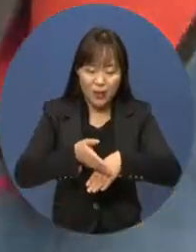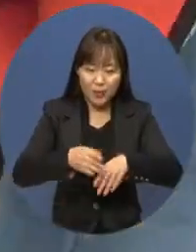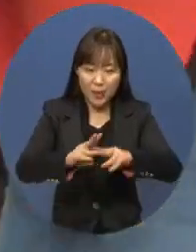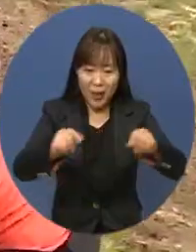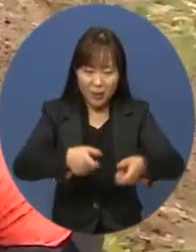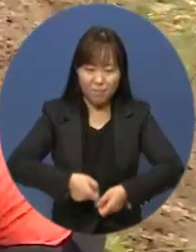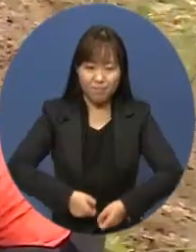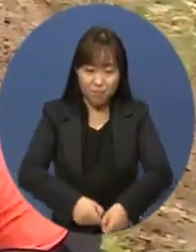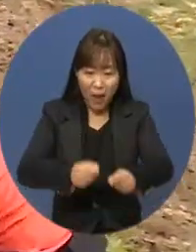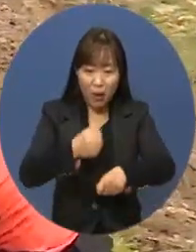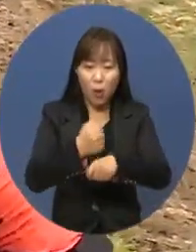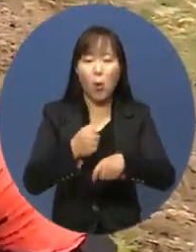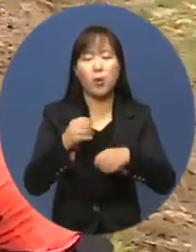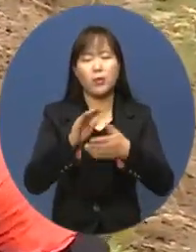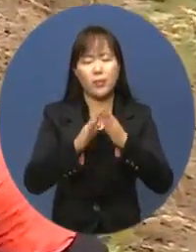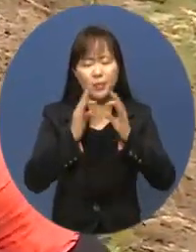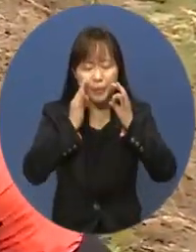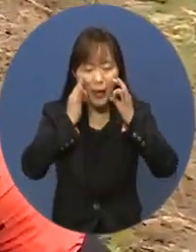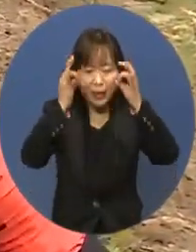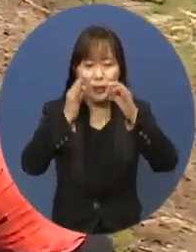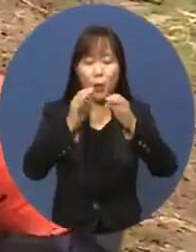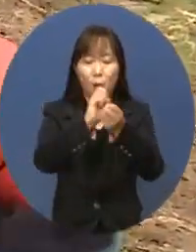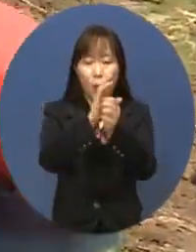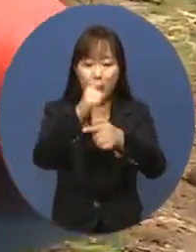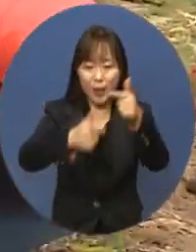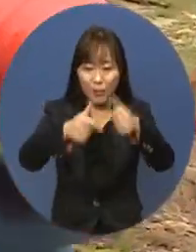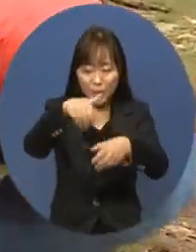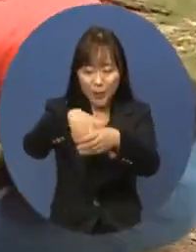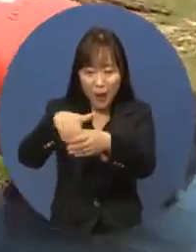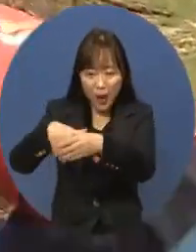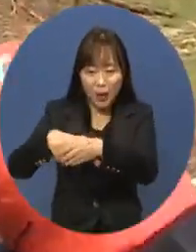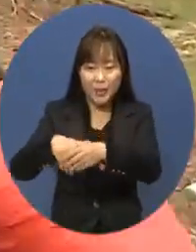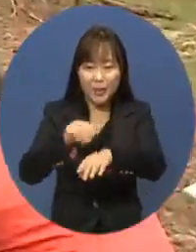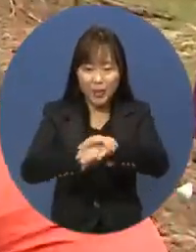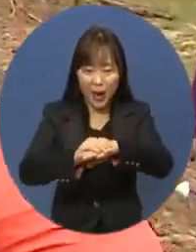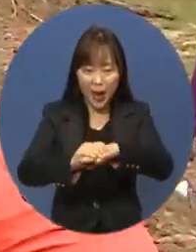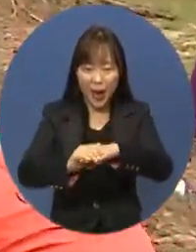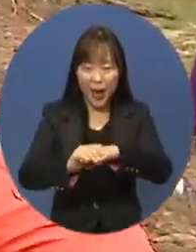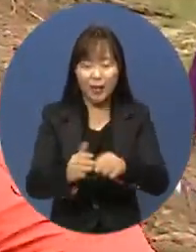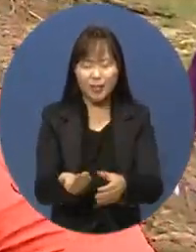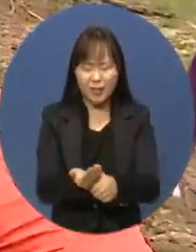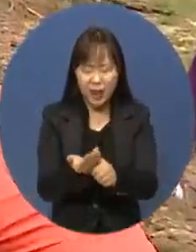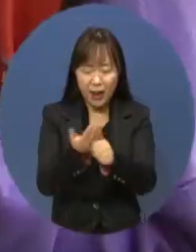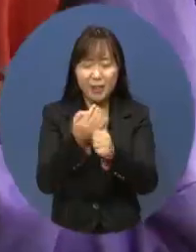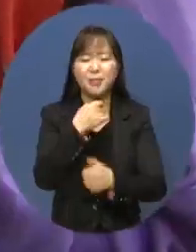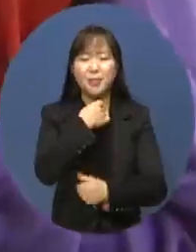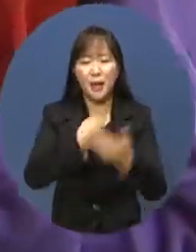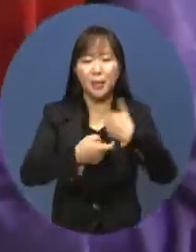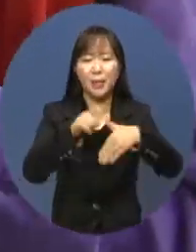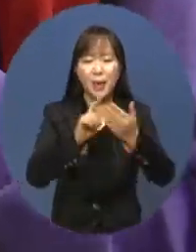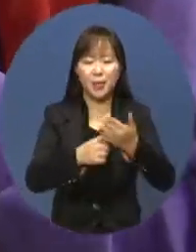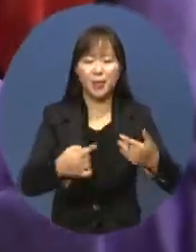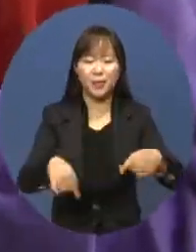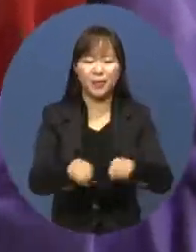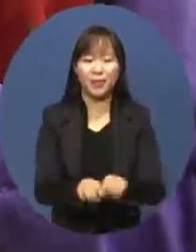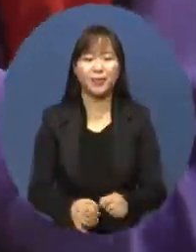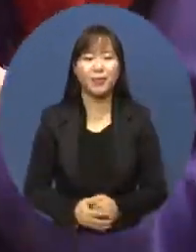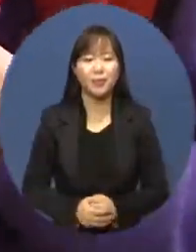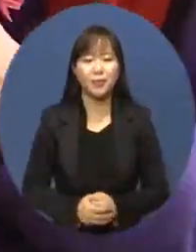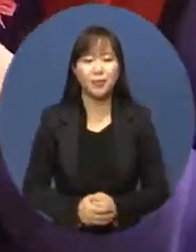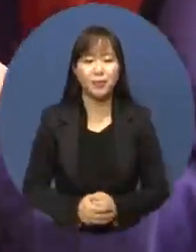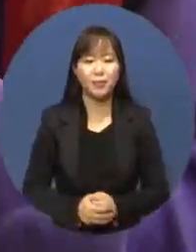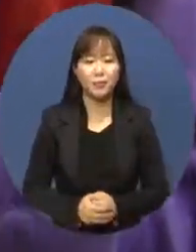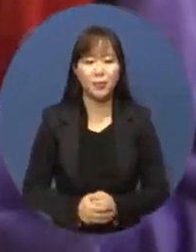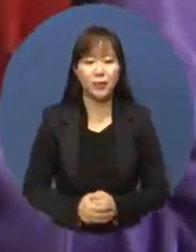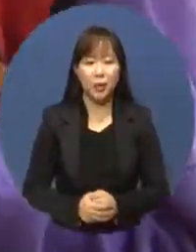파고 정성스레 꽃나무를 심고 다독다독 잘 자라기를 바라는 마음을 담아봅니다.